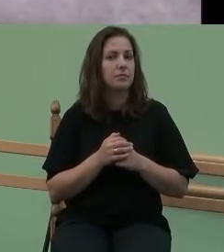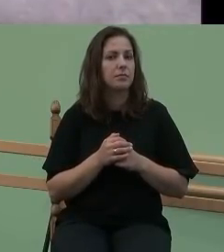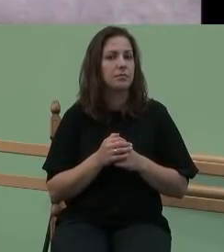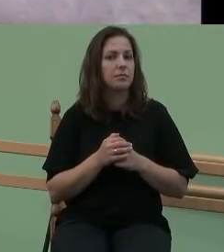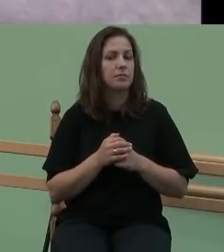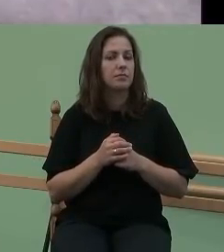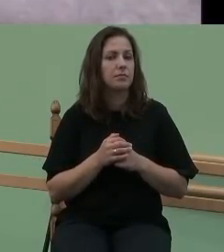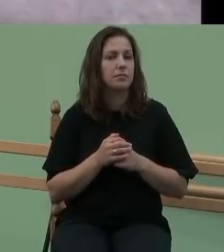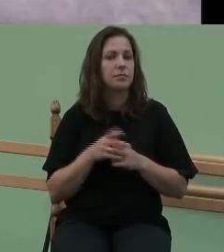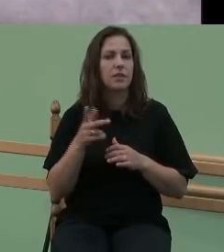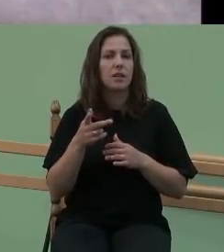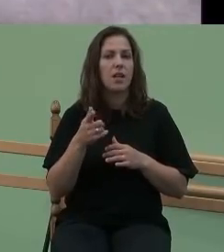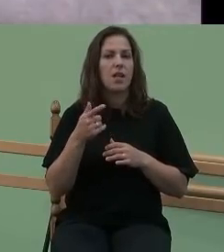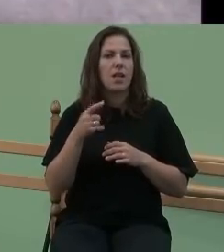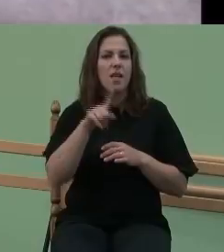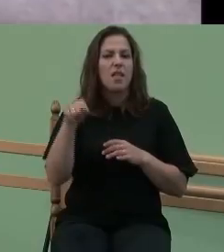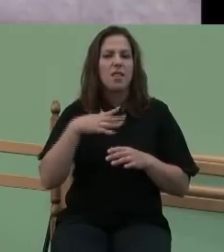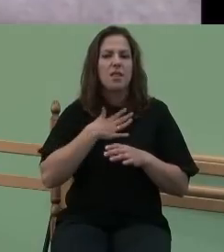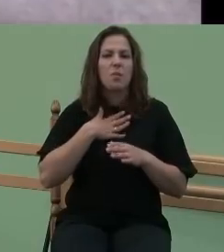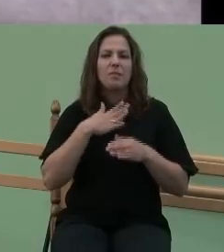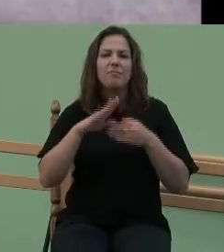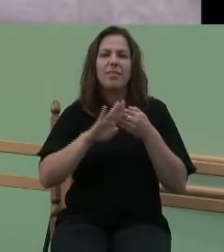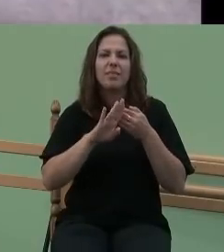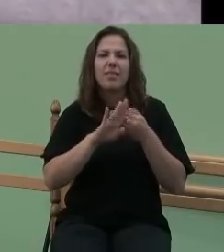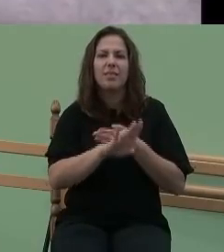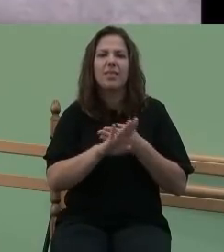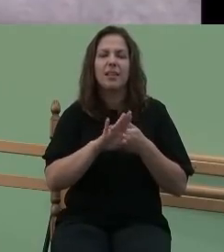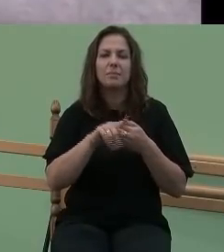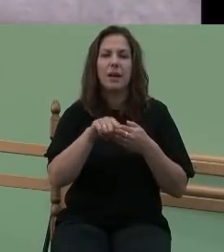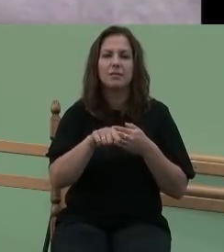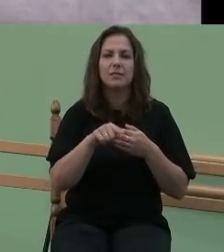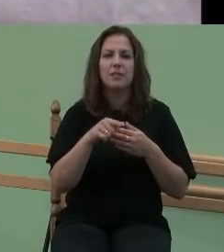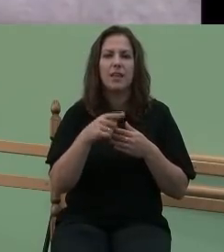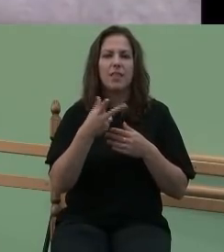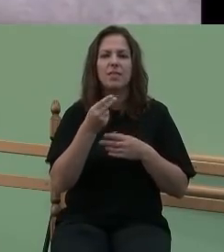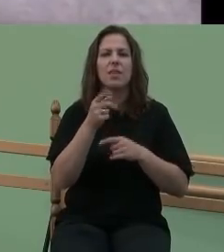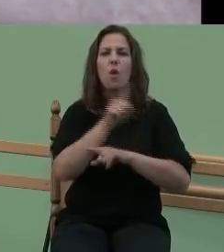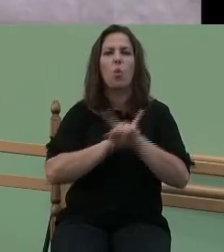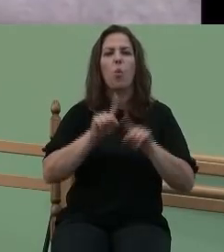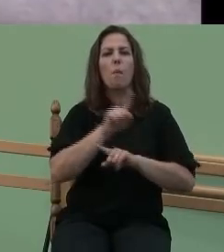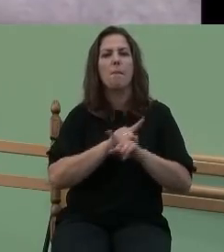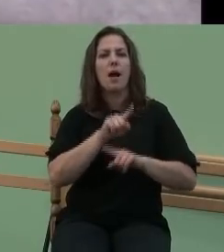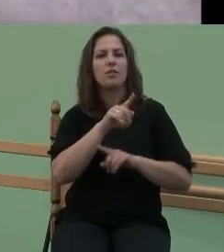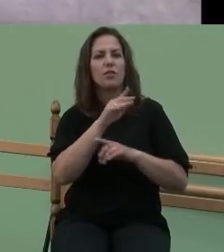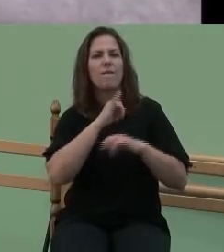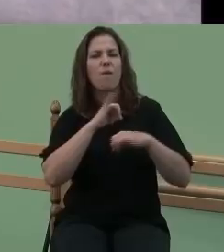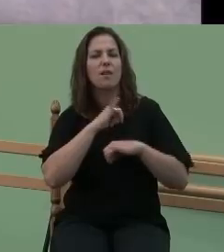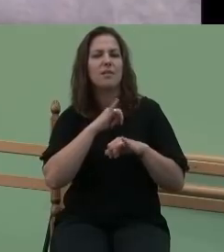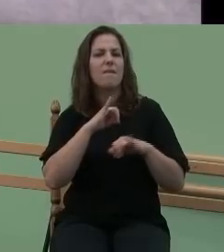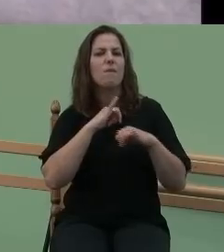autorytarna nie lubi deliberacji. Ona wie lepiej. Nie tłumaczy się.